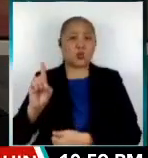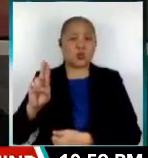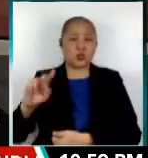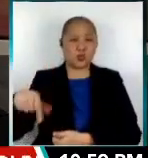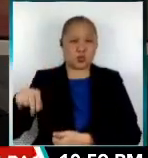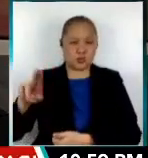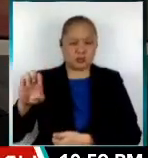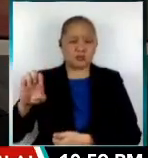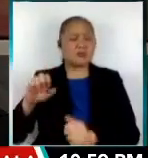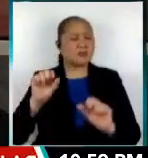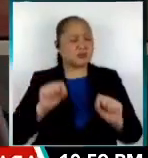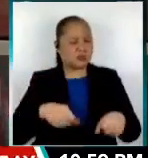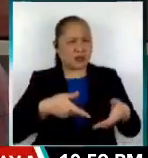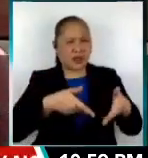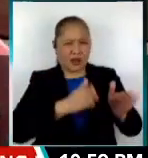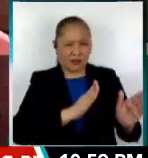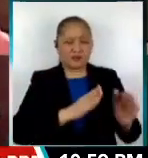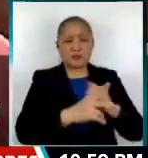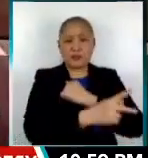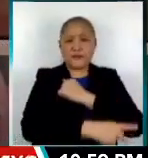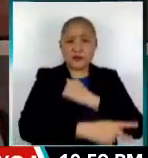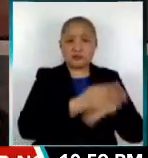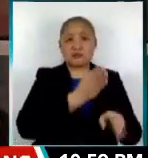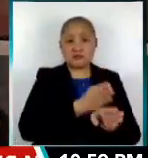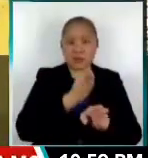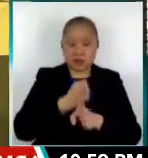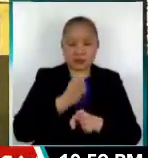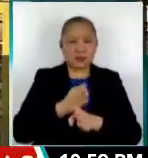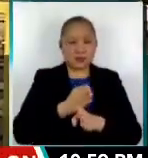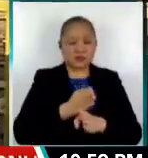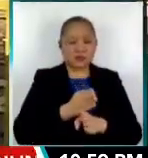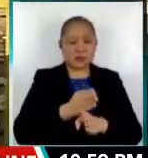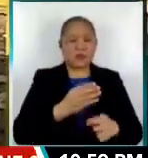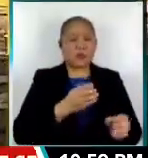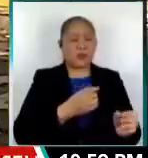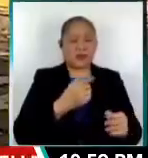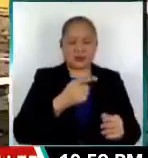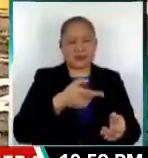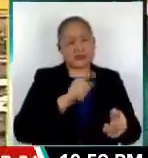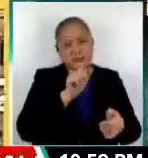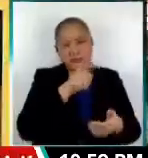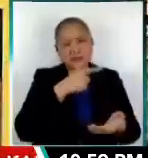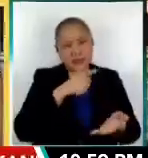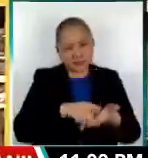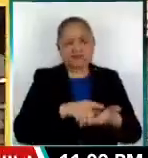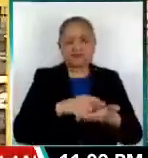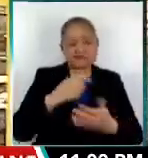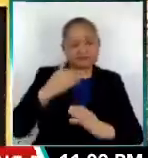hiling ng mga provincial bus operator. Sumulat lang daw ng request sa IATF.